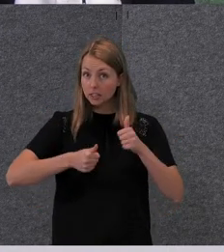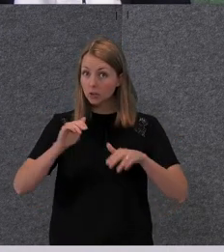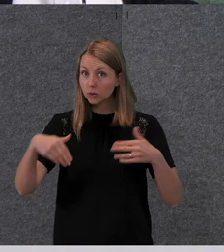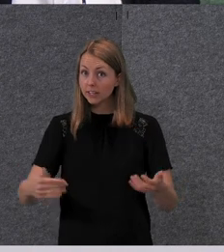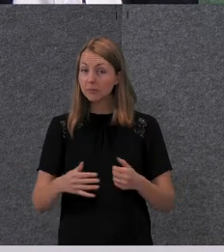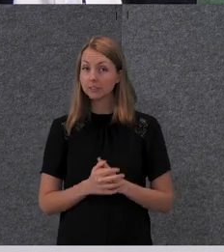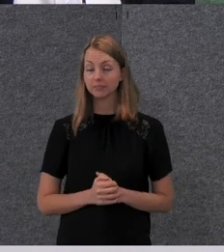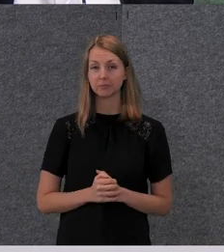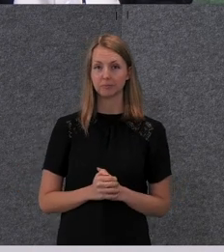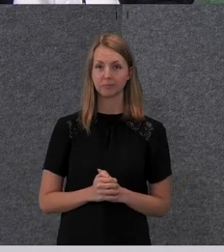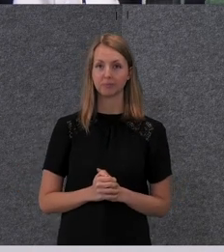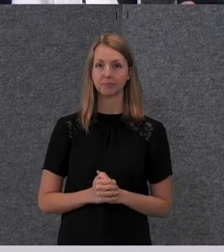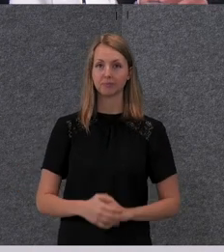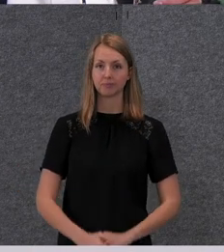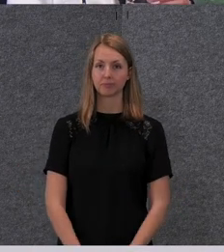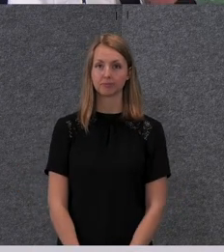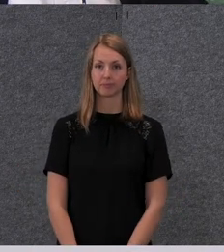Kandidaturen?